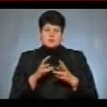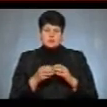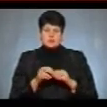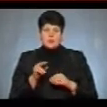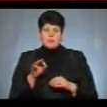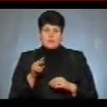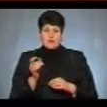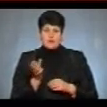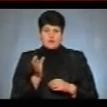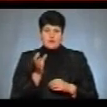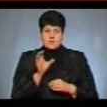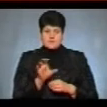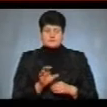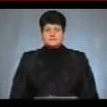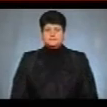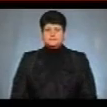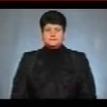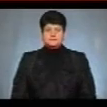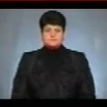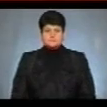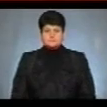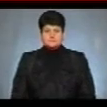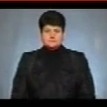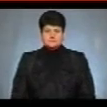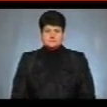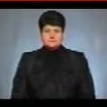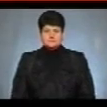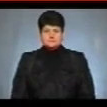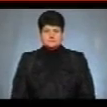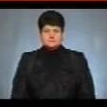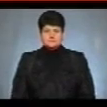виборами 2019 року. Дивимось.